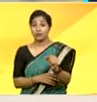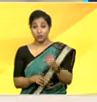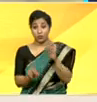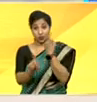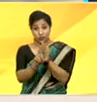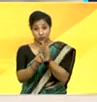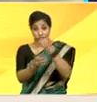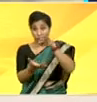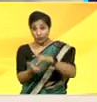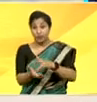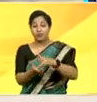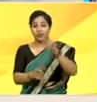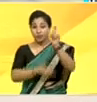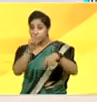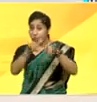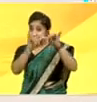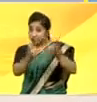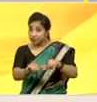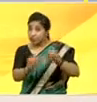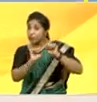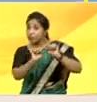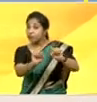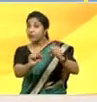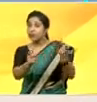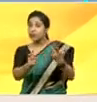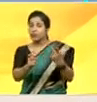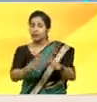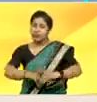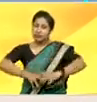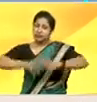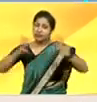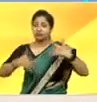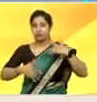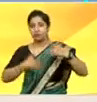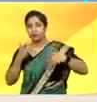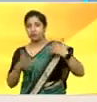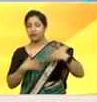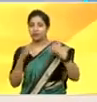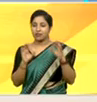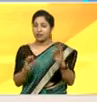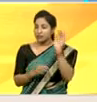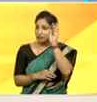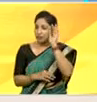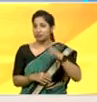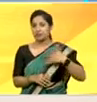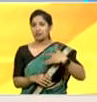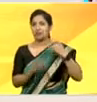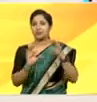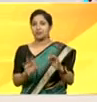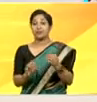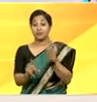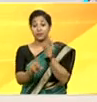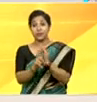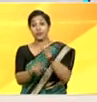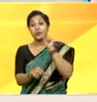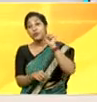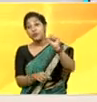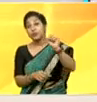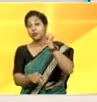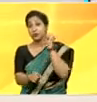कुवैत के स्थानीय लोग भी इसमें खूब दिलचस्पी ले रहे हैं। मैं कुवैत की